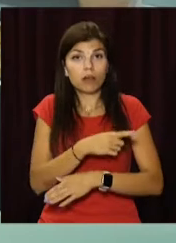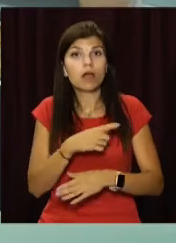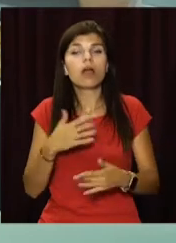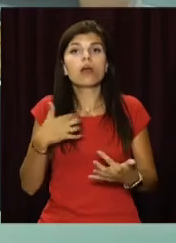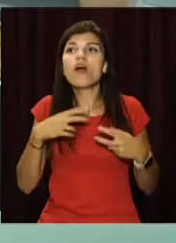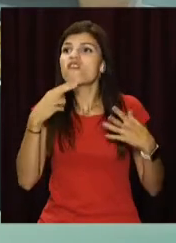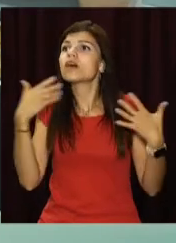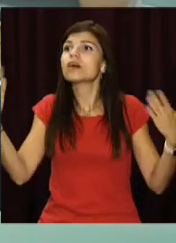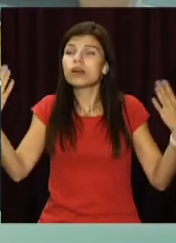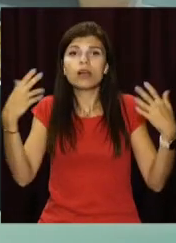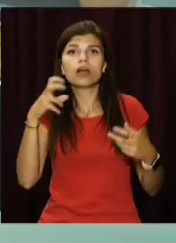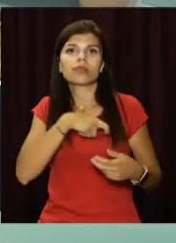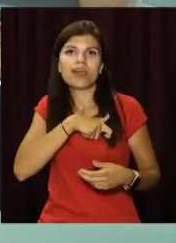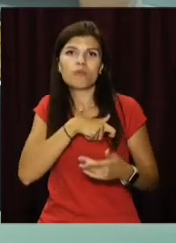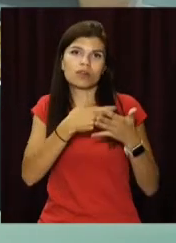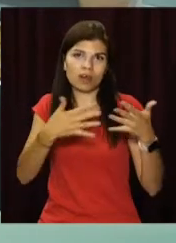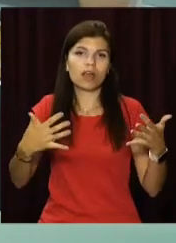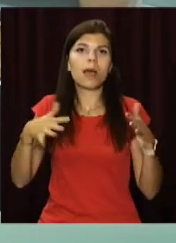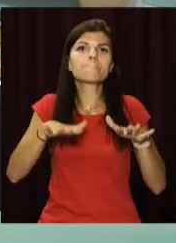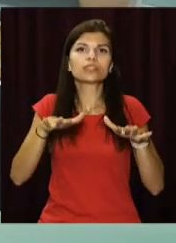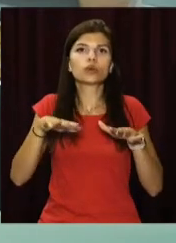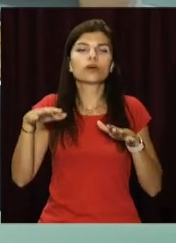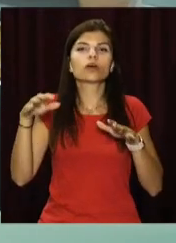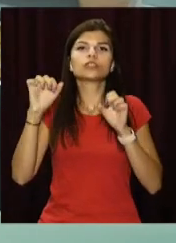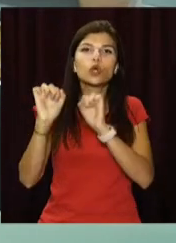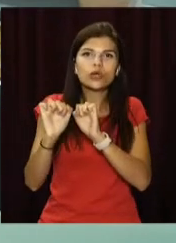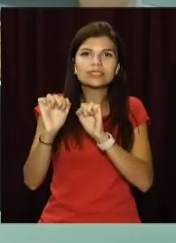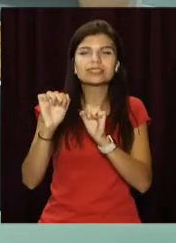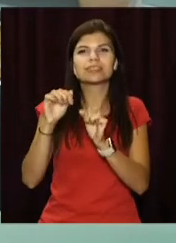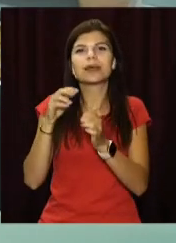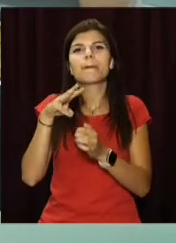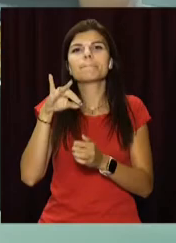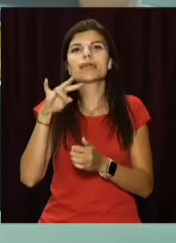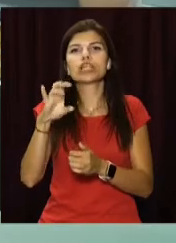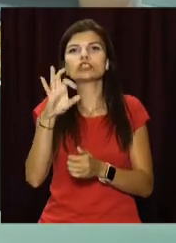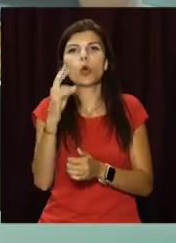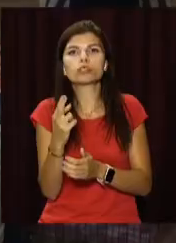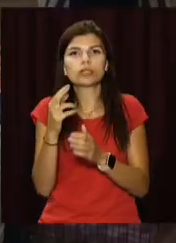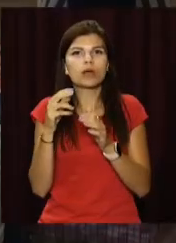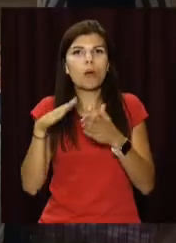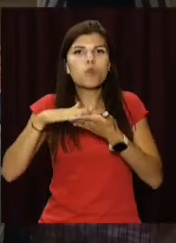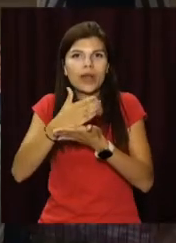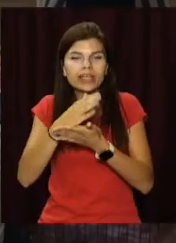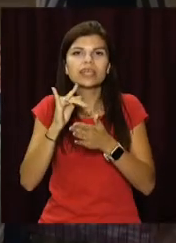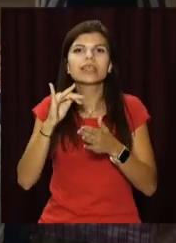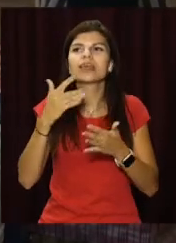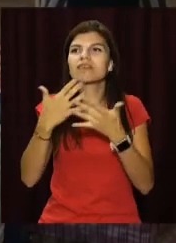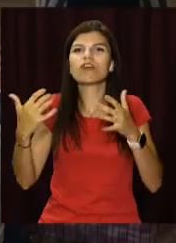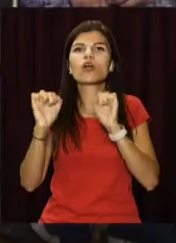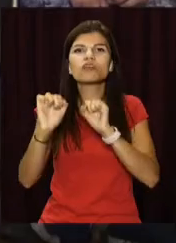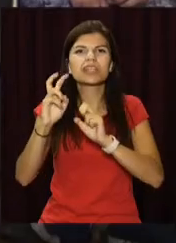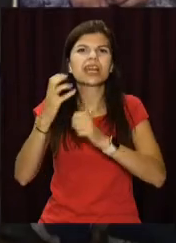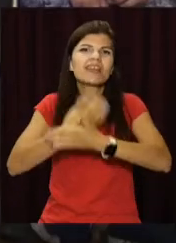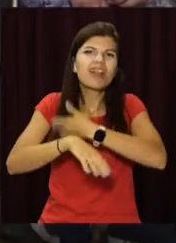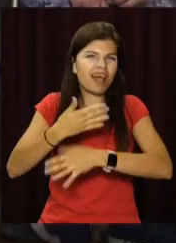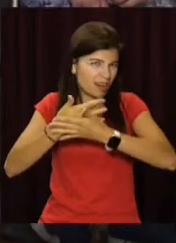прагнуть привернути увагу чиновників міського департаменту соцзахисту, Мінсоцполітики та фонду соцзахисту інвалідів. За словами